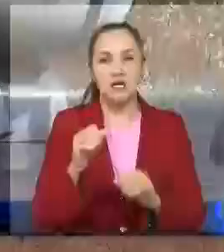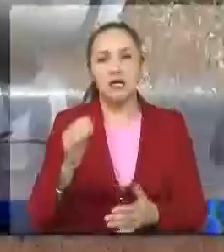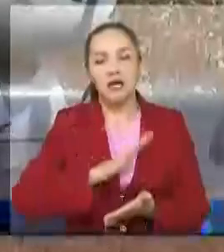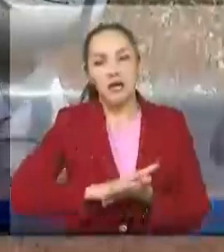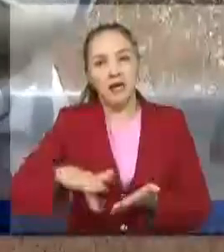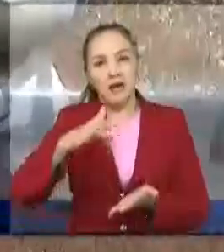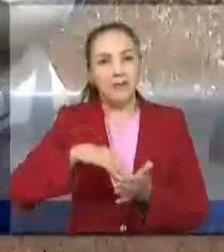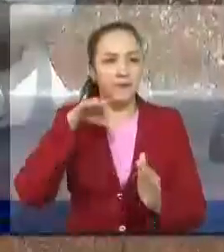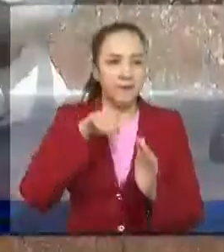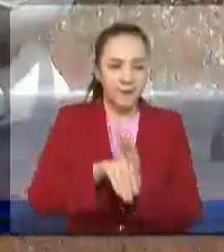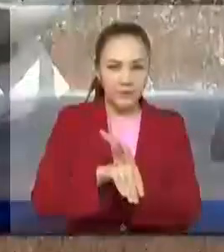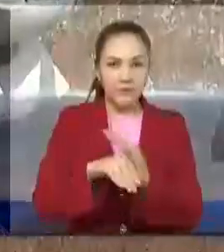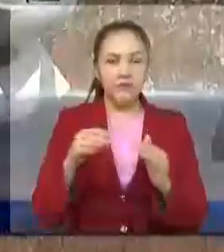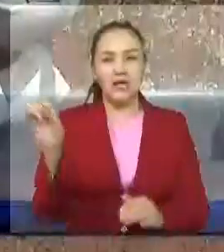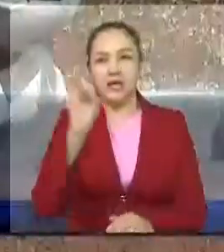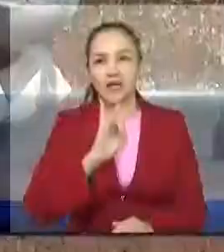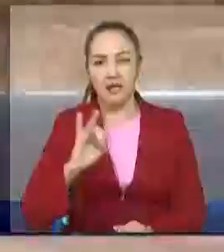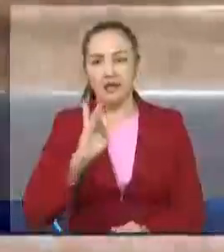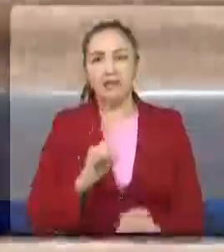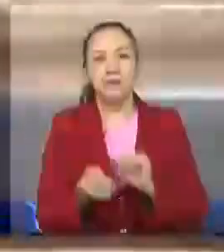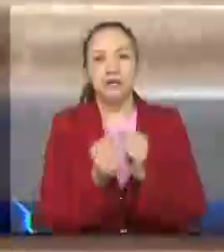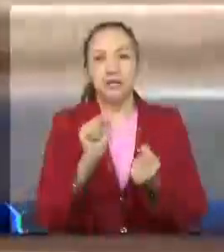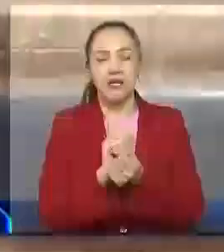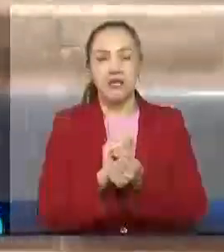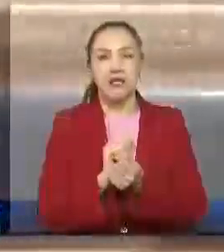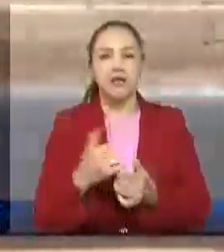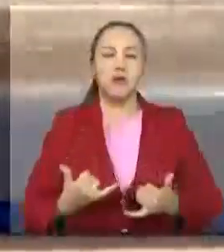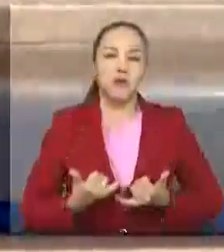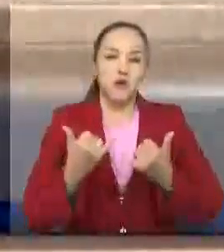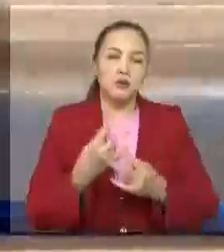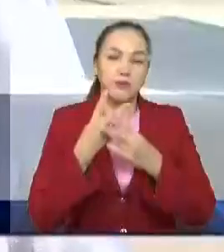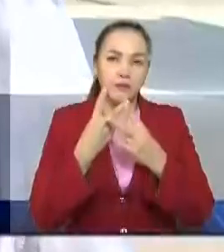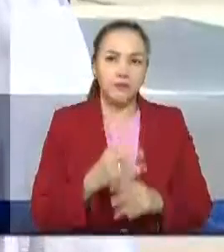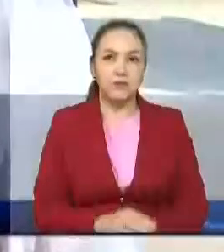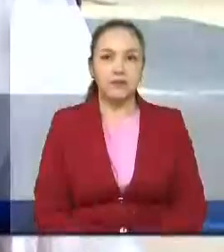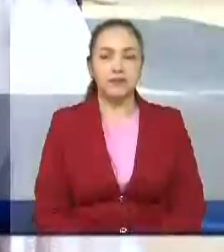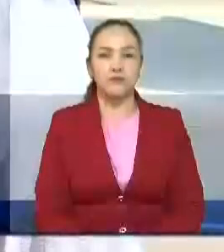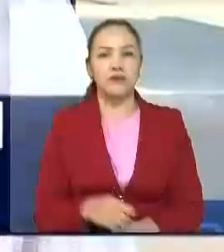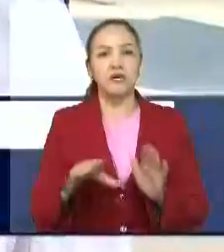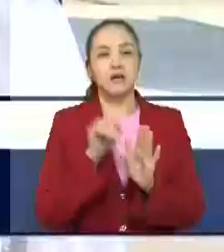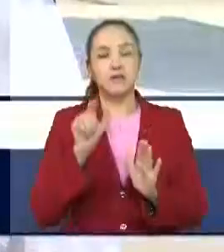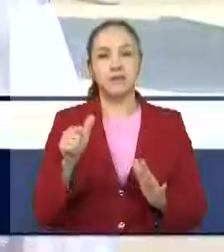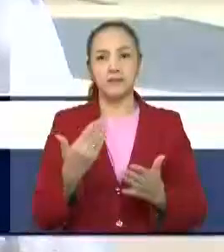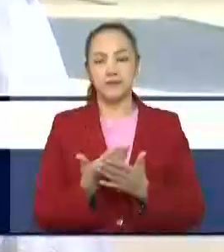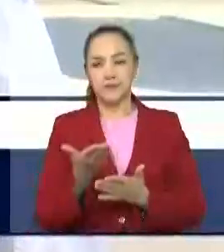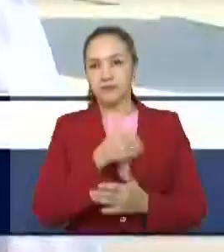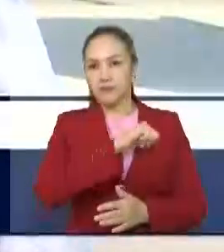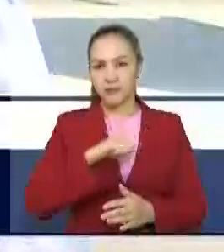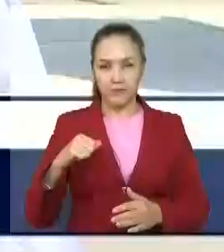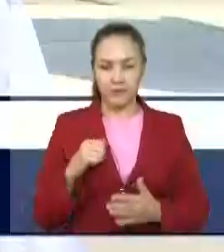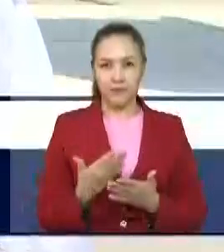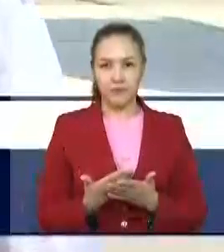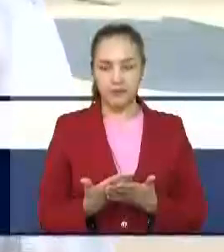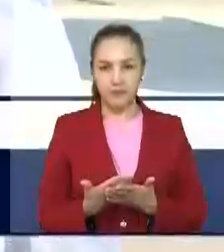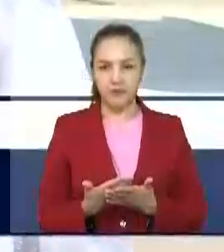тазалығына үлес қосты. Тарихи тұлғалардың тас бейнесіне құрметтерін көрсетті. Мәслихат депутаттар ретінде